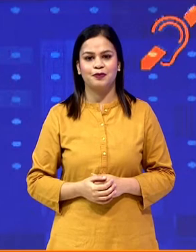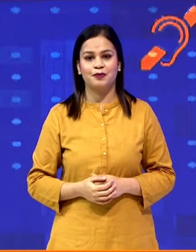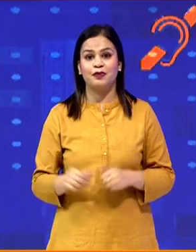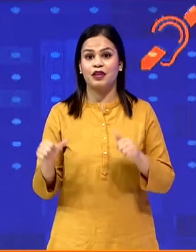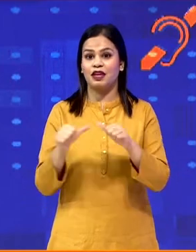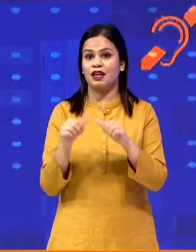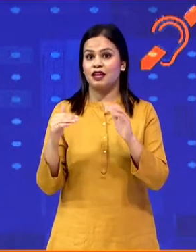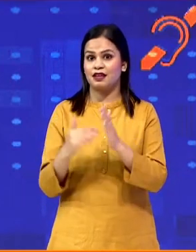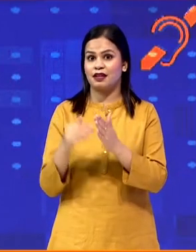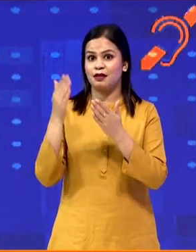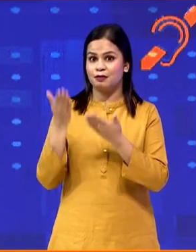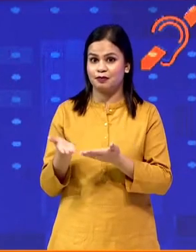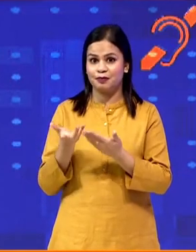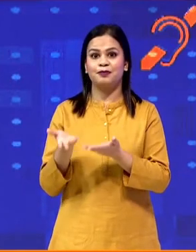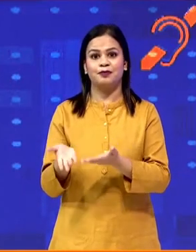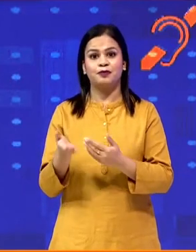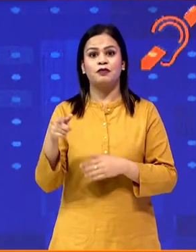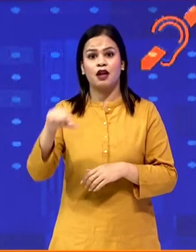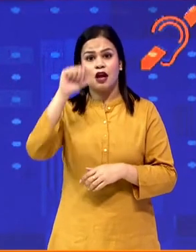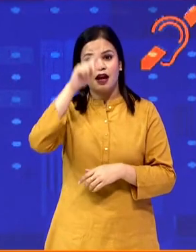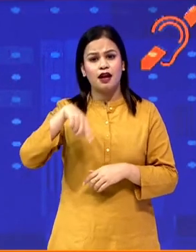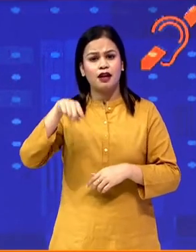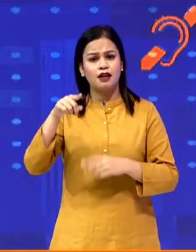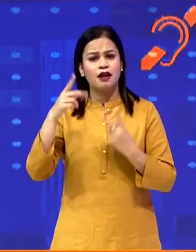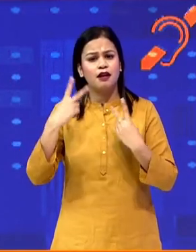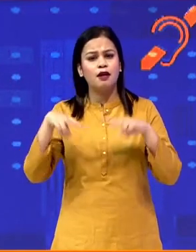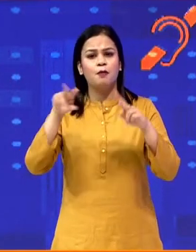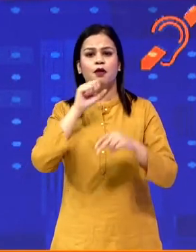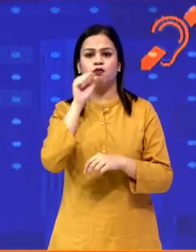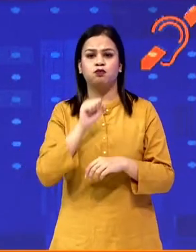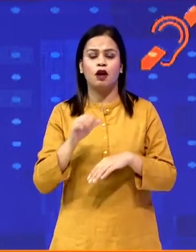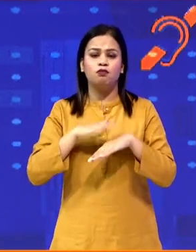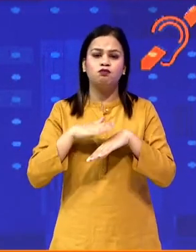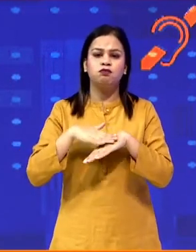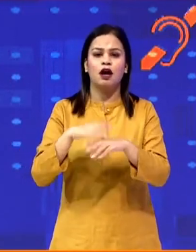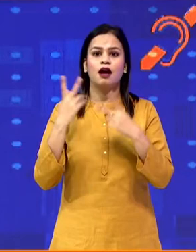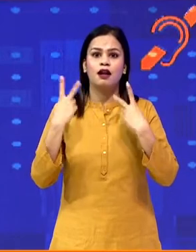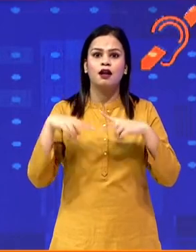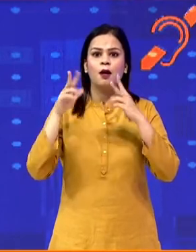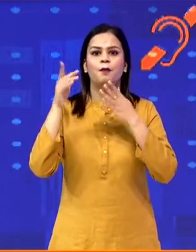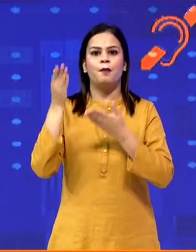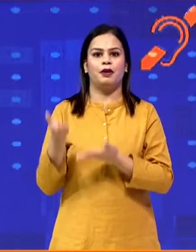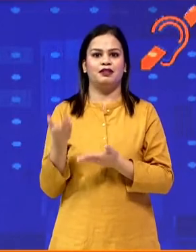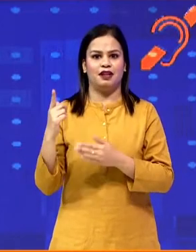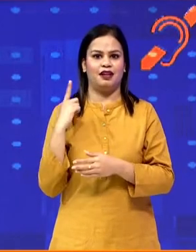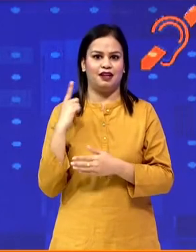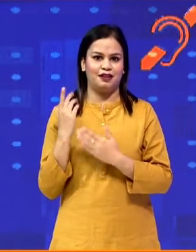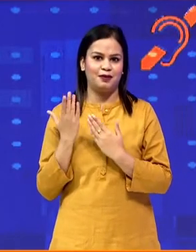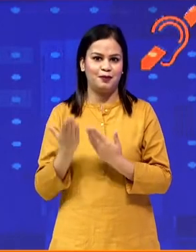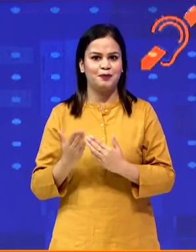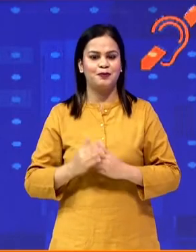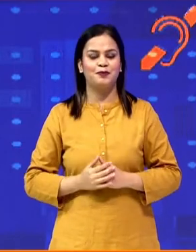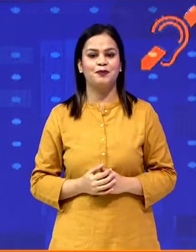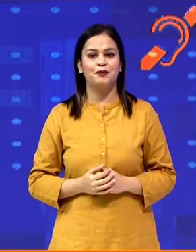गुलाम नबी आजाद देश के सबसे सीनरी पॉलीटिकल लीडर्स में से एक हैं